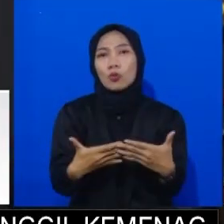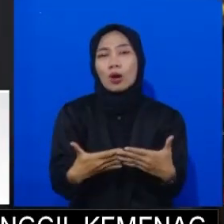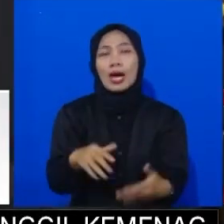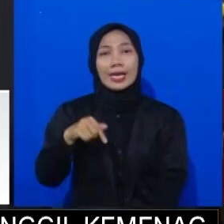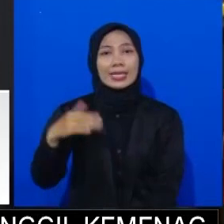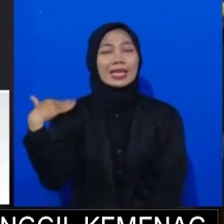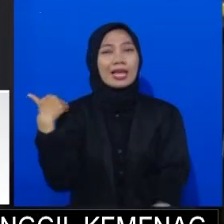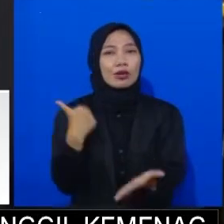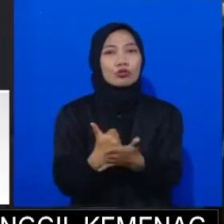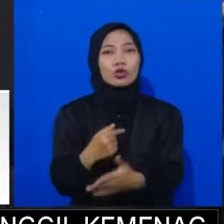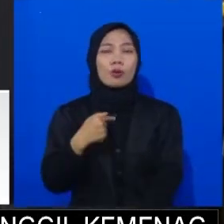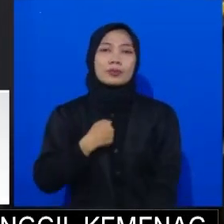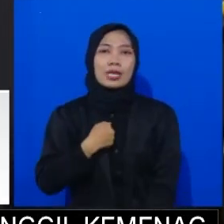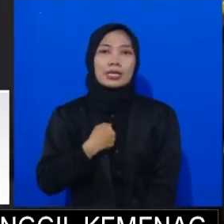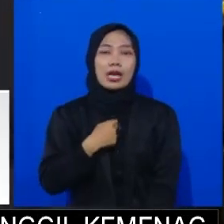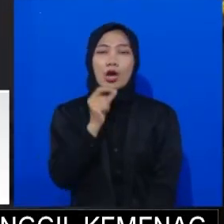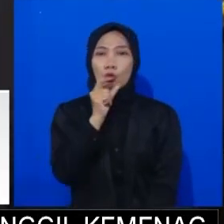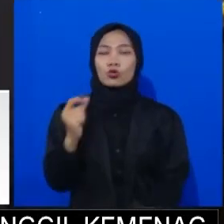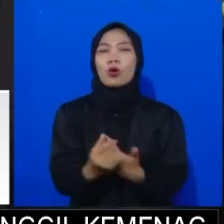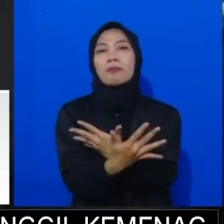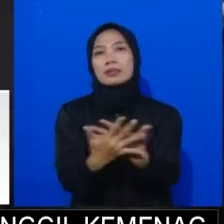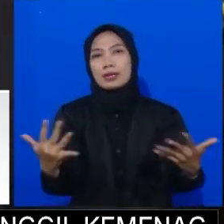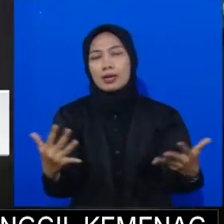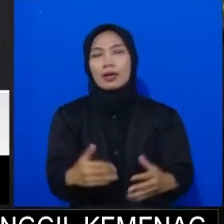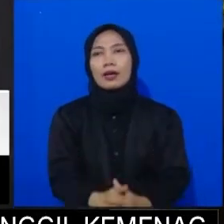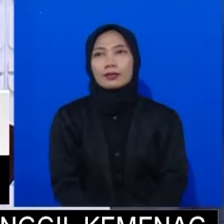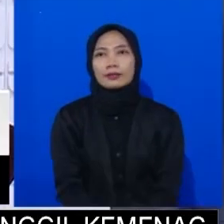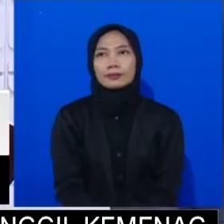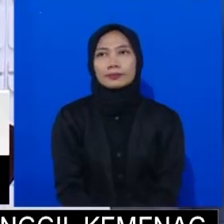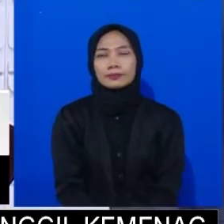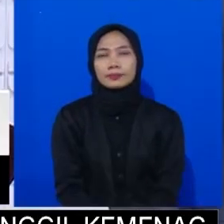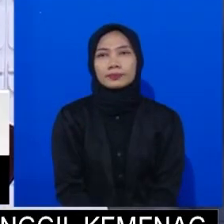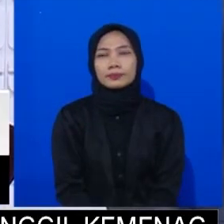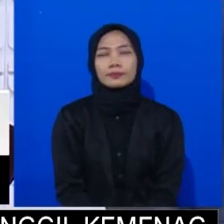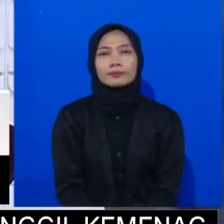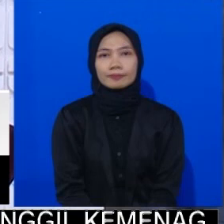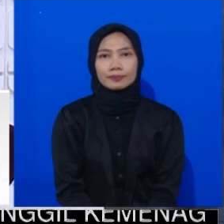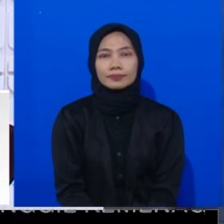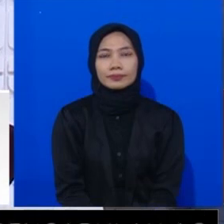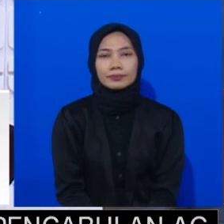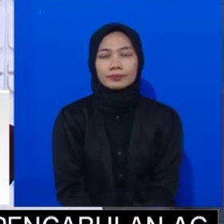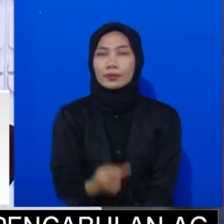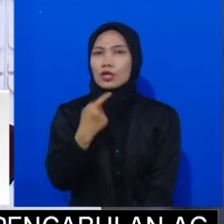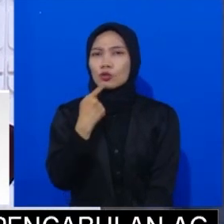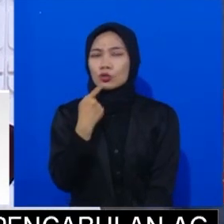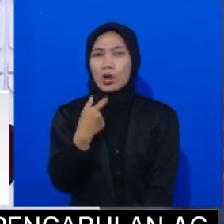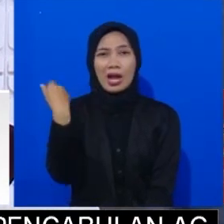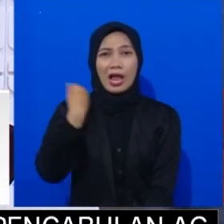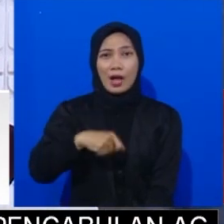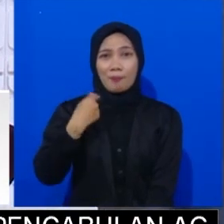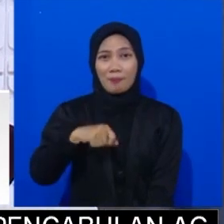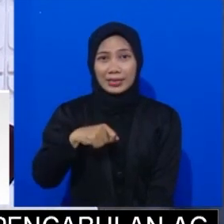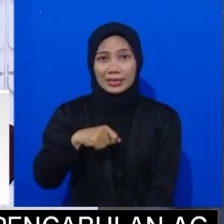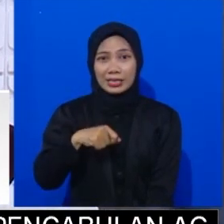mempertanggungjawabkan kepercayaan publik yang sudah diberikan saya selama ini. Merespon pemeriksaan menterinya itu, Presiden